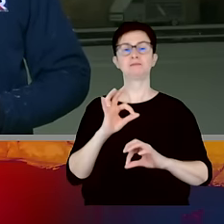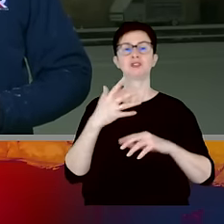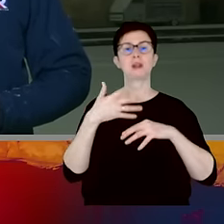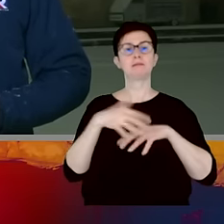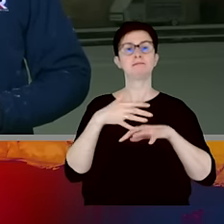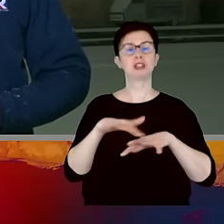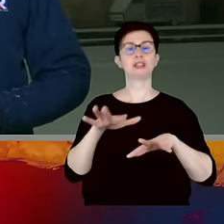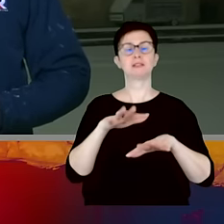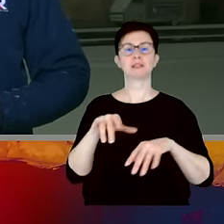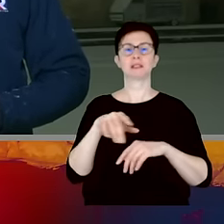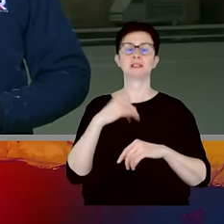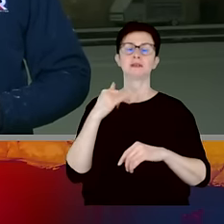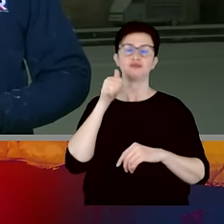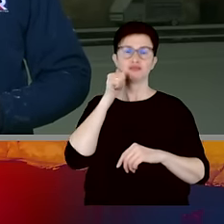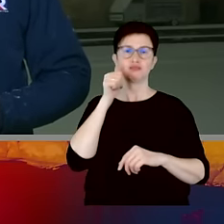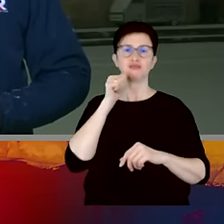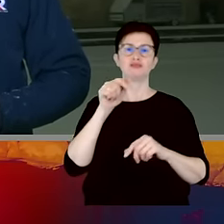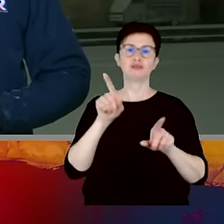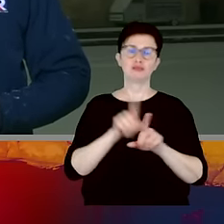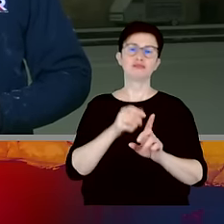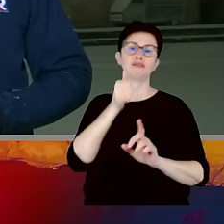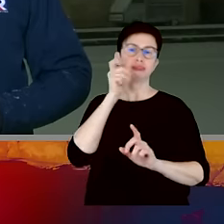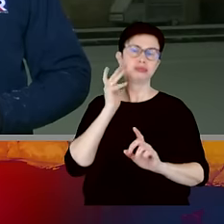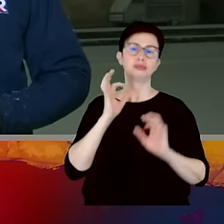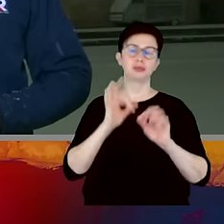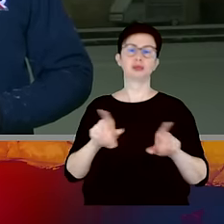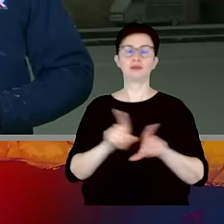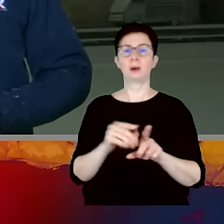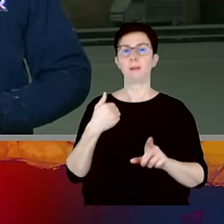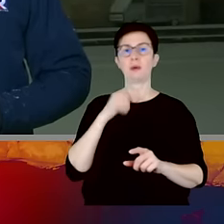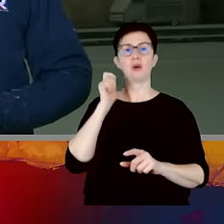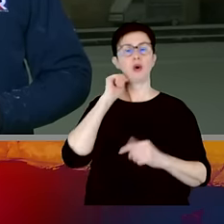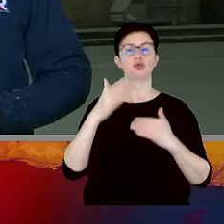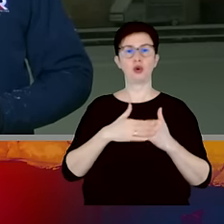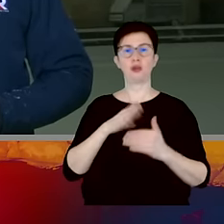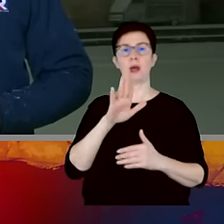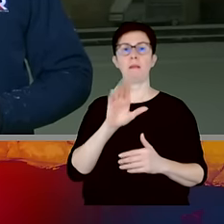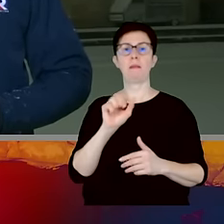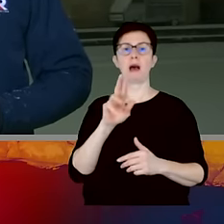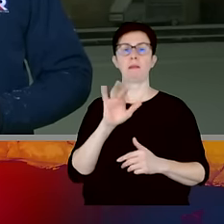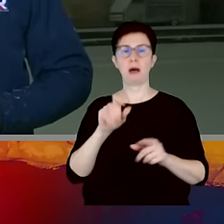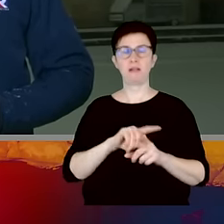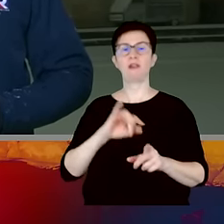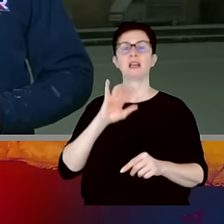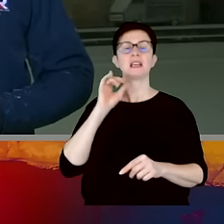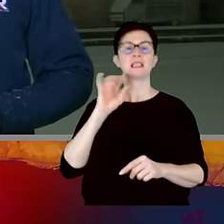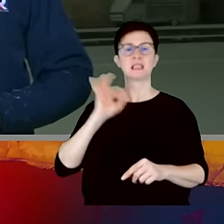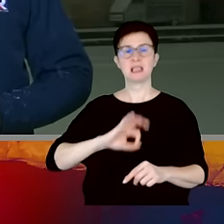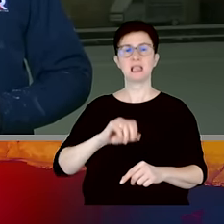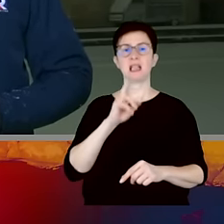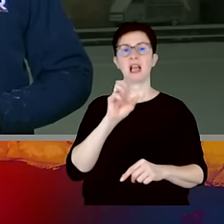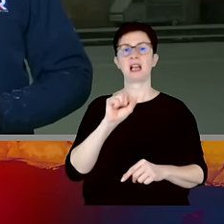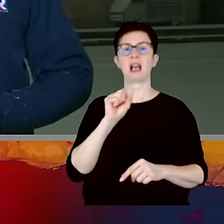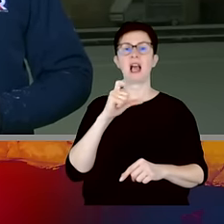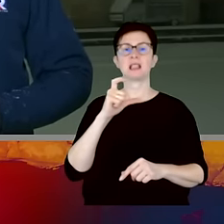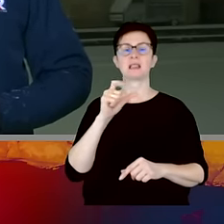tak jak codziennie, małżonka pana Mariusza Kamińskiego, pani Barbara, również syn Kacper Kamiński. Byli także posłowie,